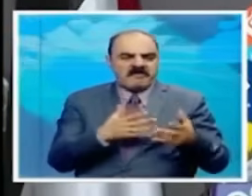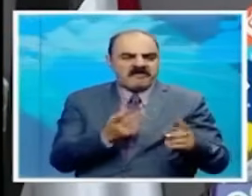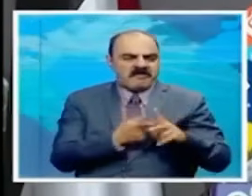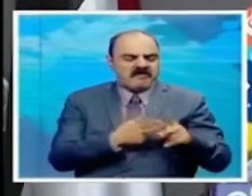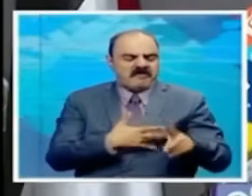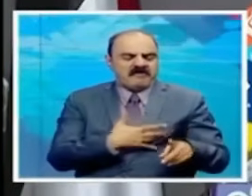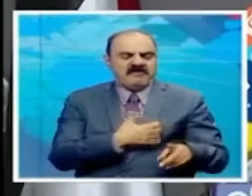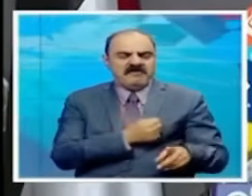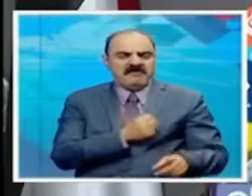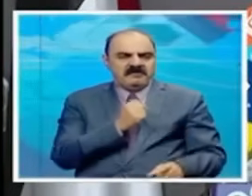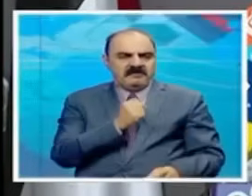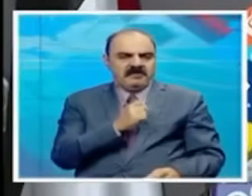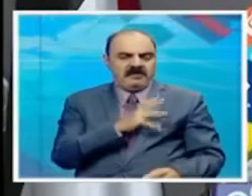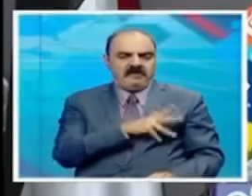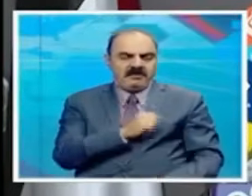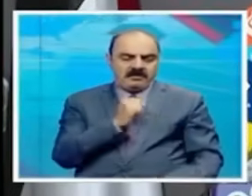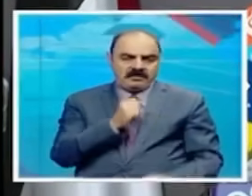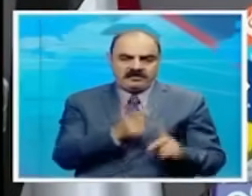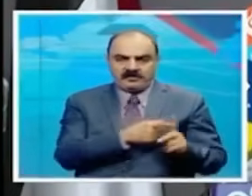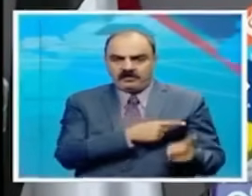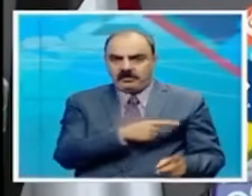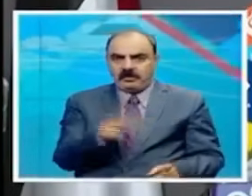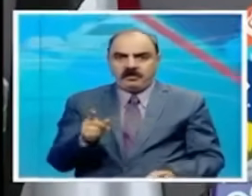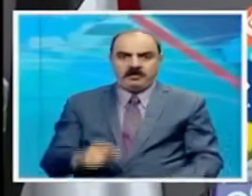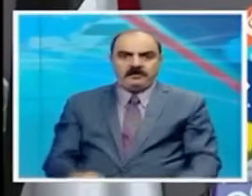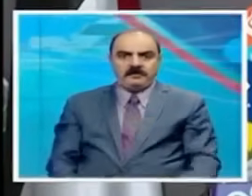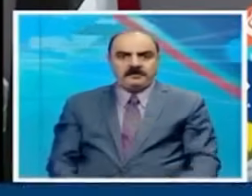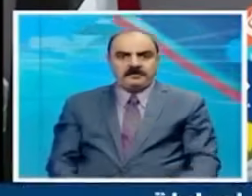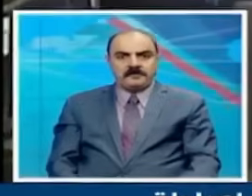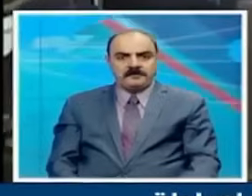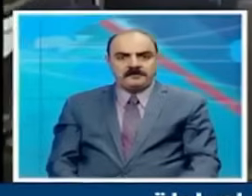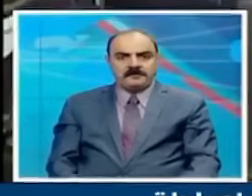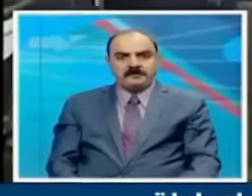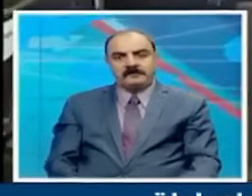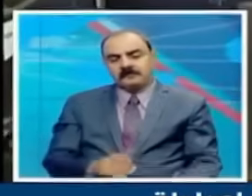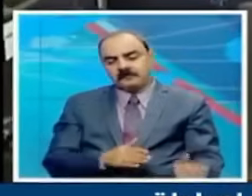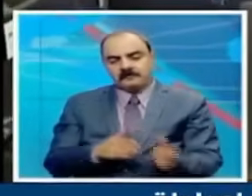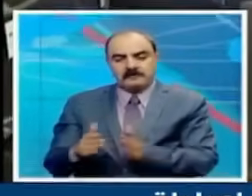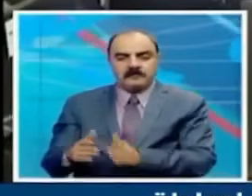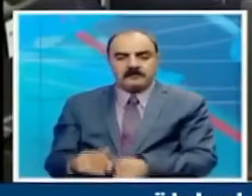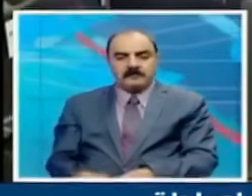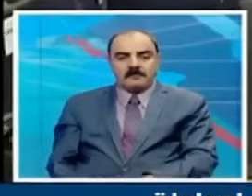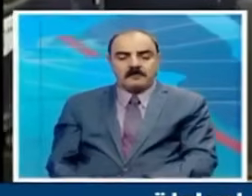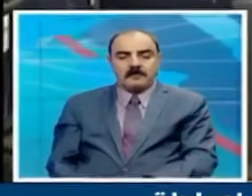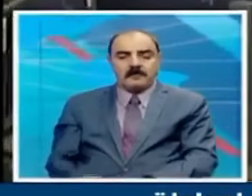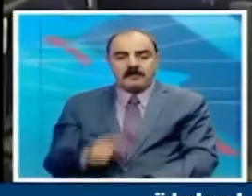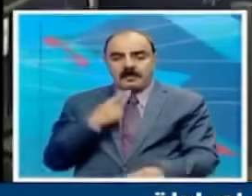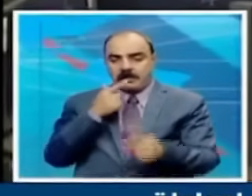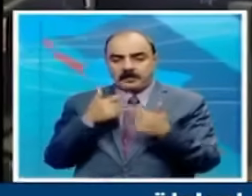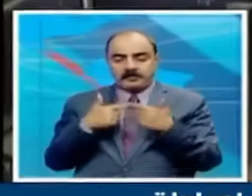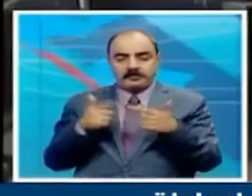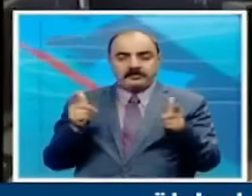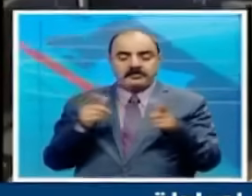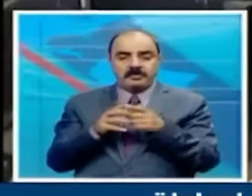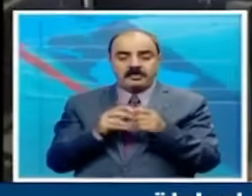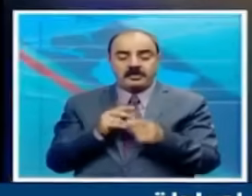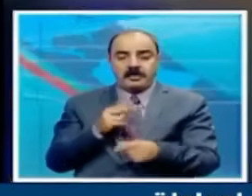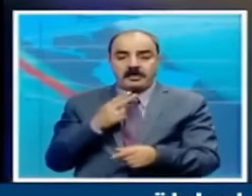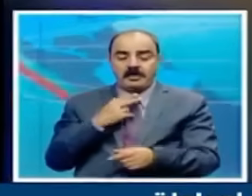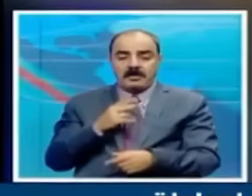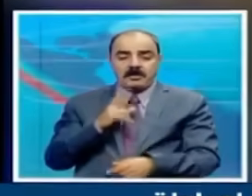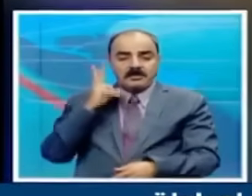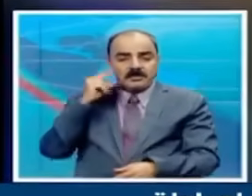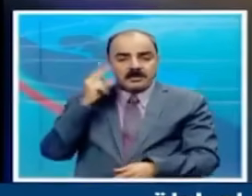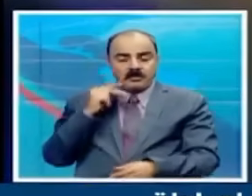المعاناة التي يواجهها سكان القطاع. في المقابل تأتي التصريحات الواردة من تل أبيب